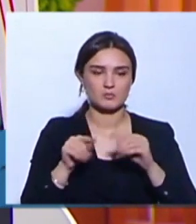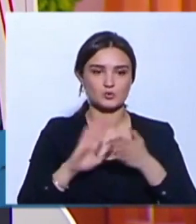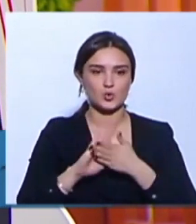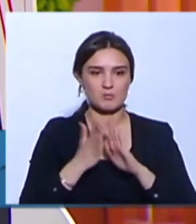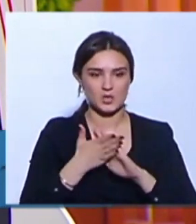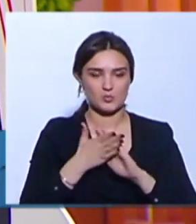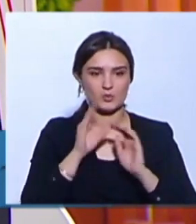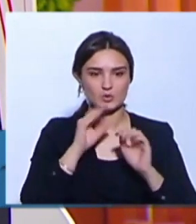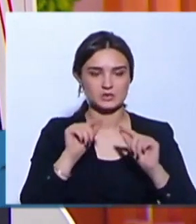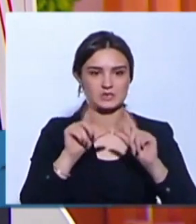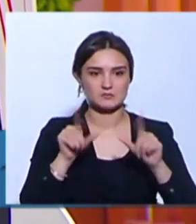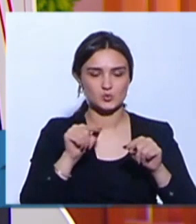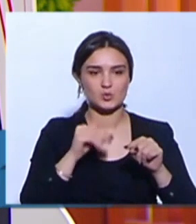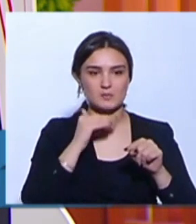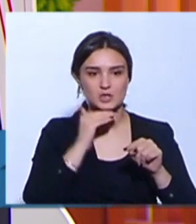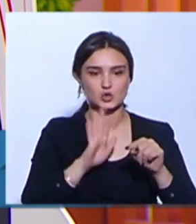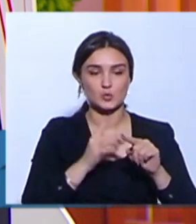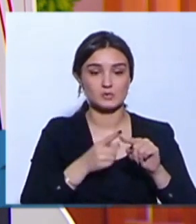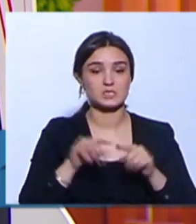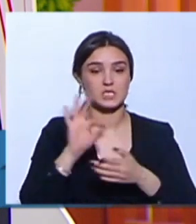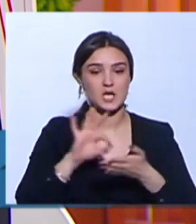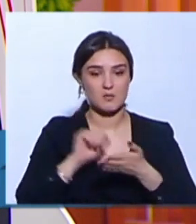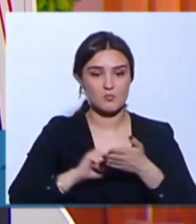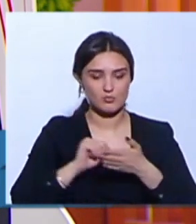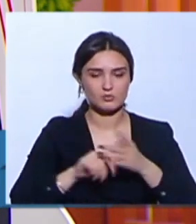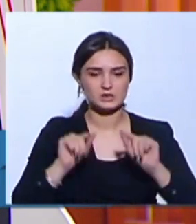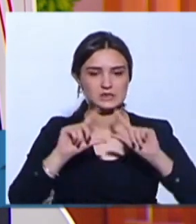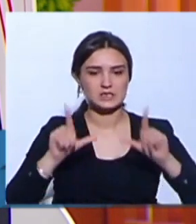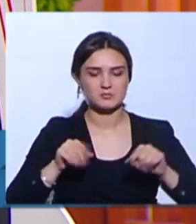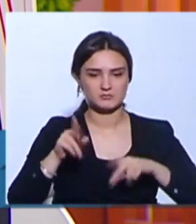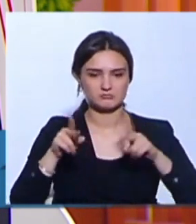მდგომარეობები, როდესაც თირკმლის უკმარისობის გამო ხდება